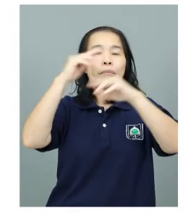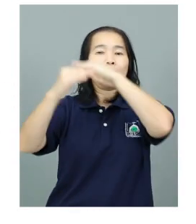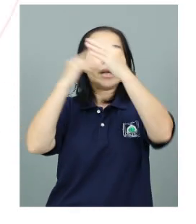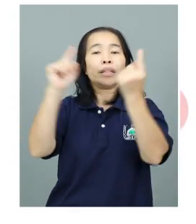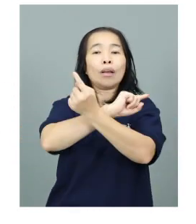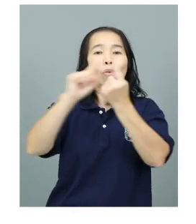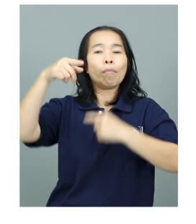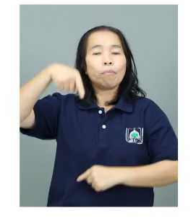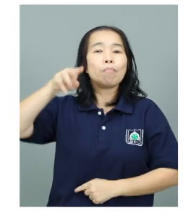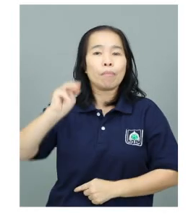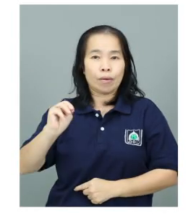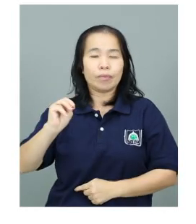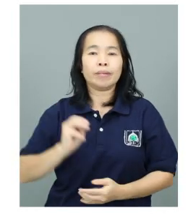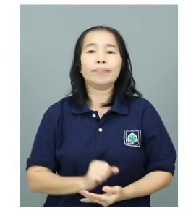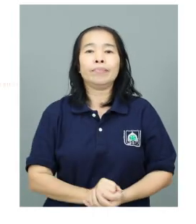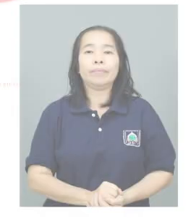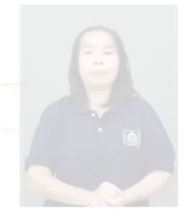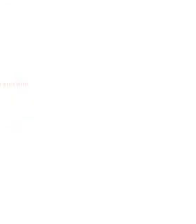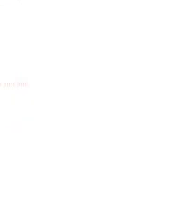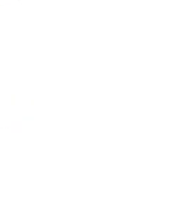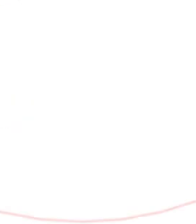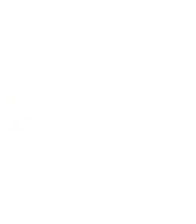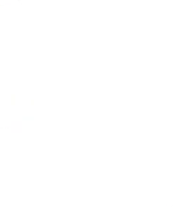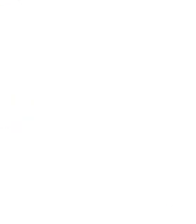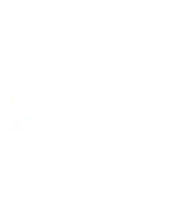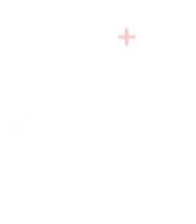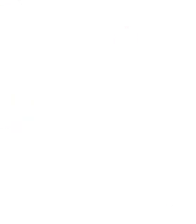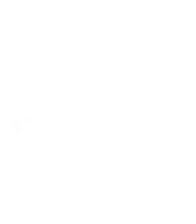การกระทรวงการพัฒนาสังคมและความมั่นคงของมนุษย์